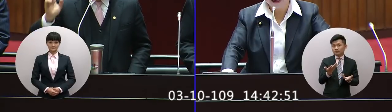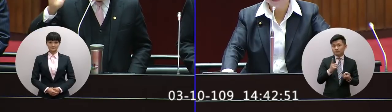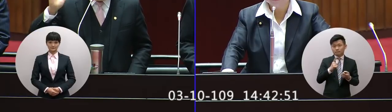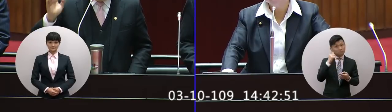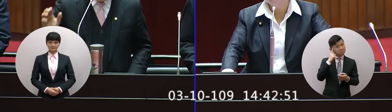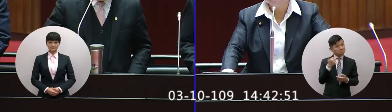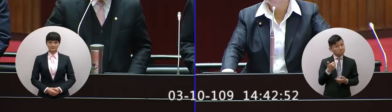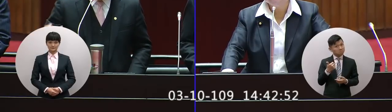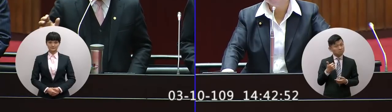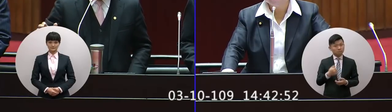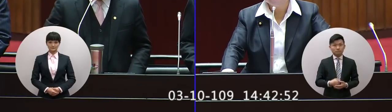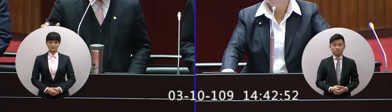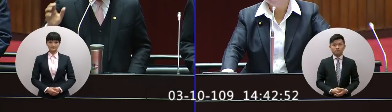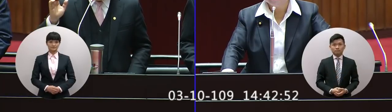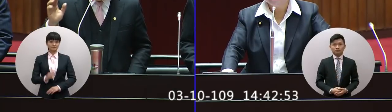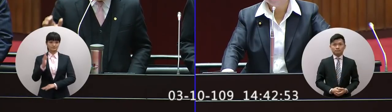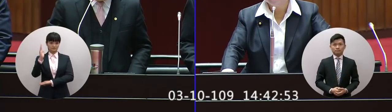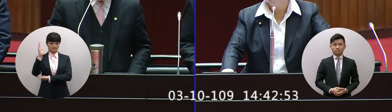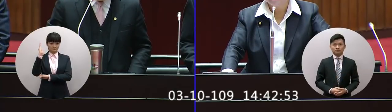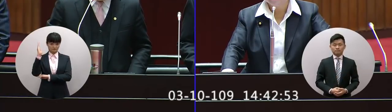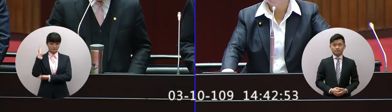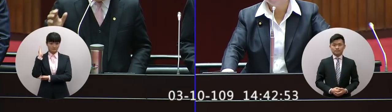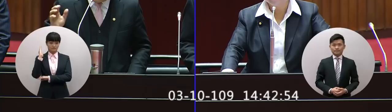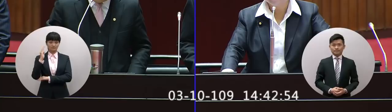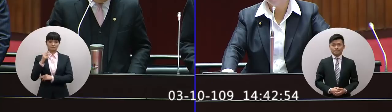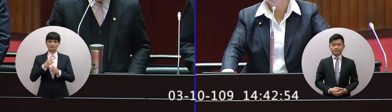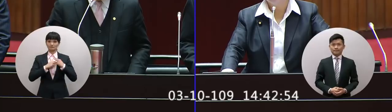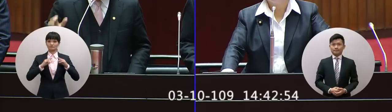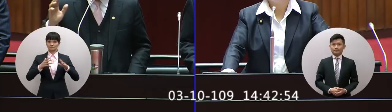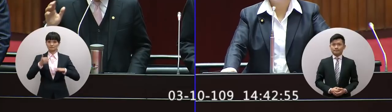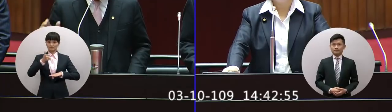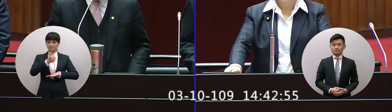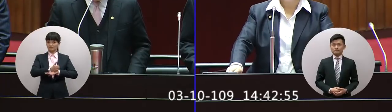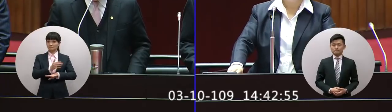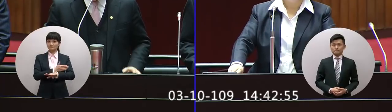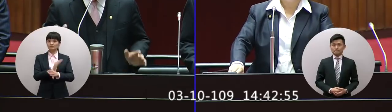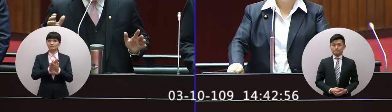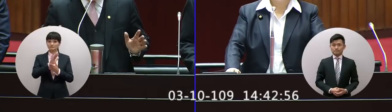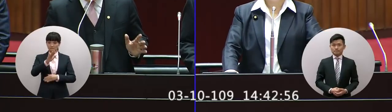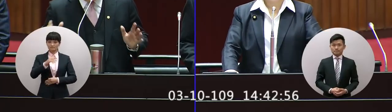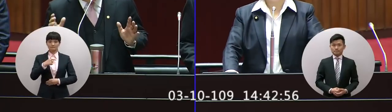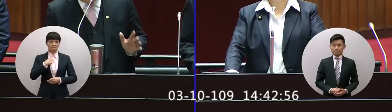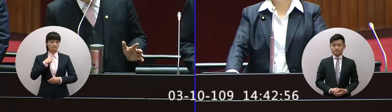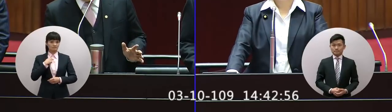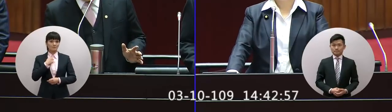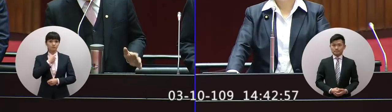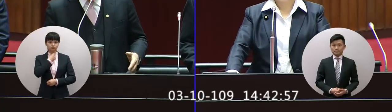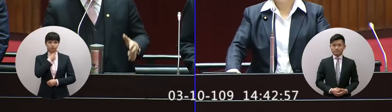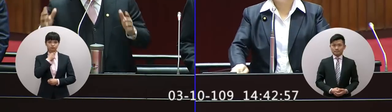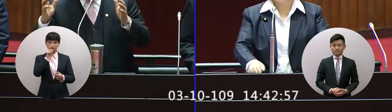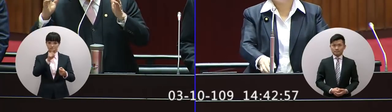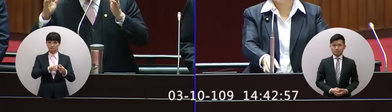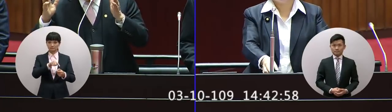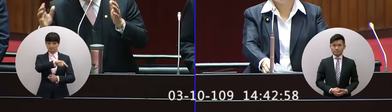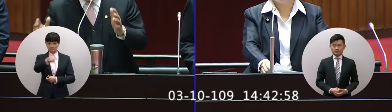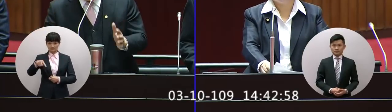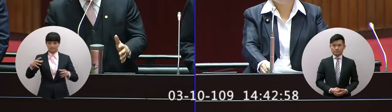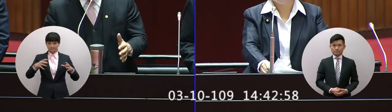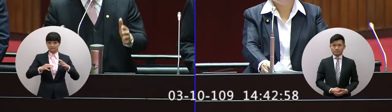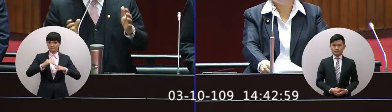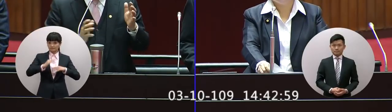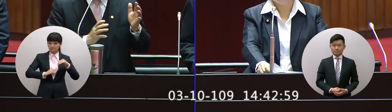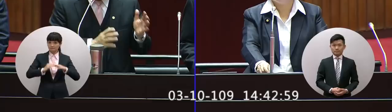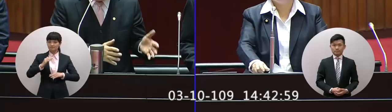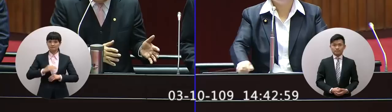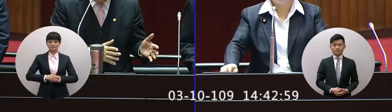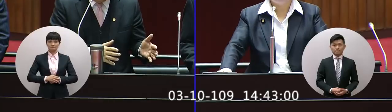你的看法。 我们政府尤其蔡总统一再的要政府团队一起来努力，用燃